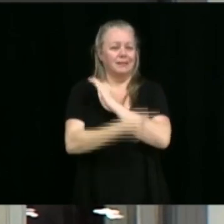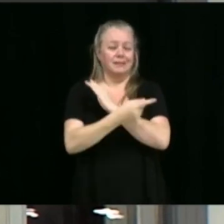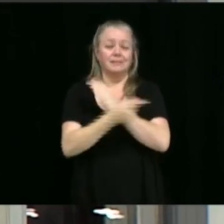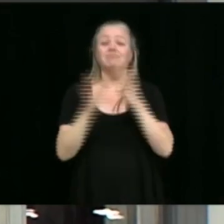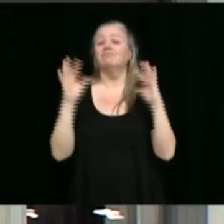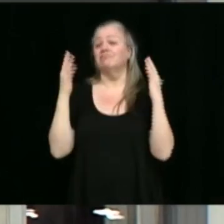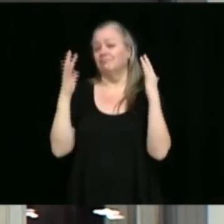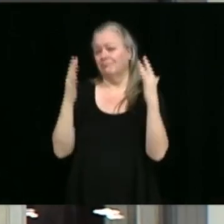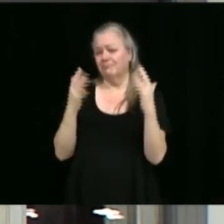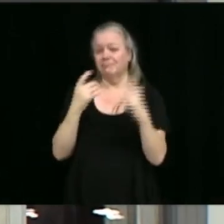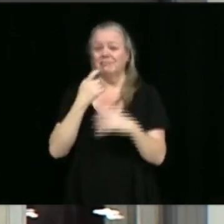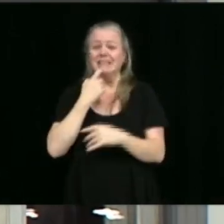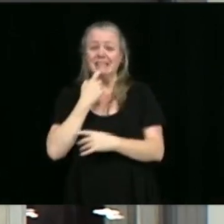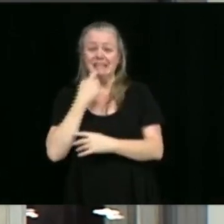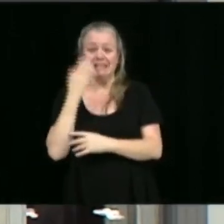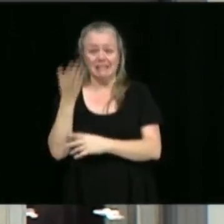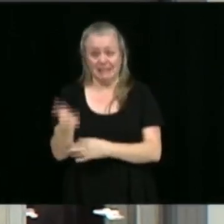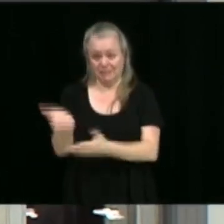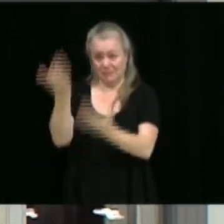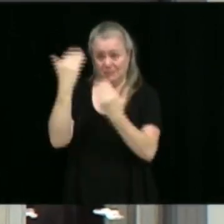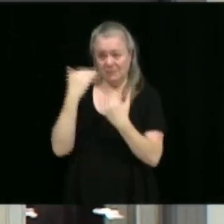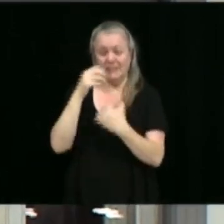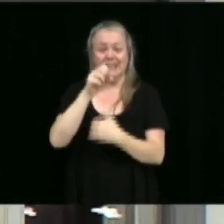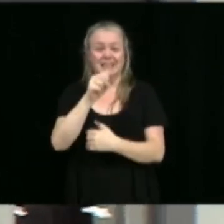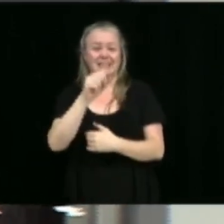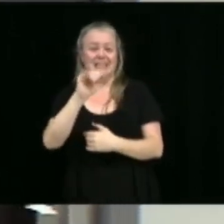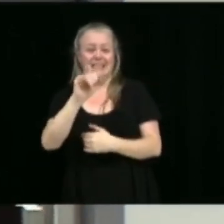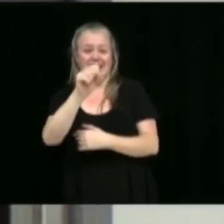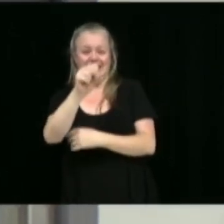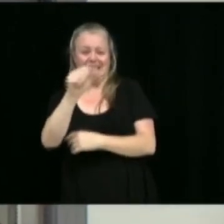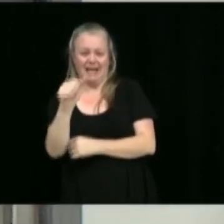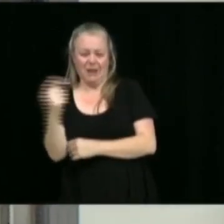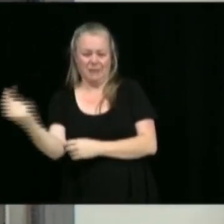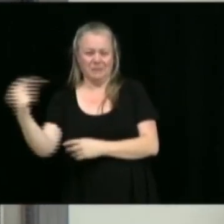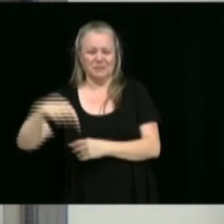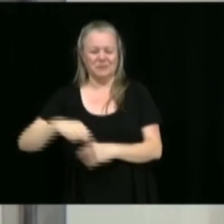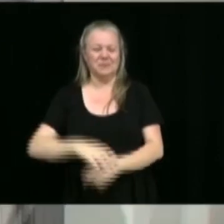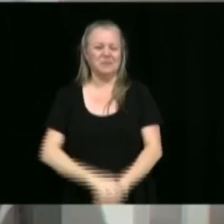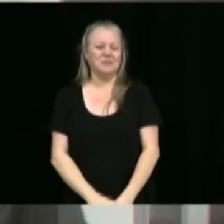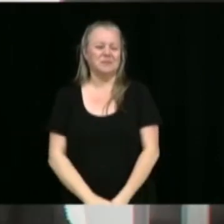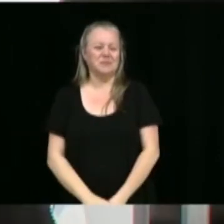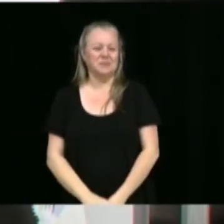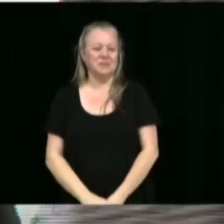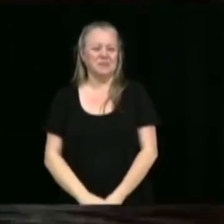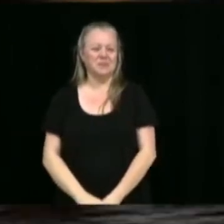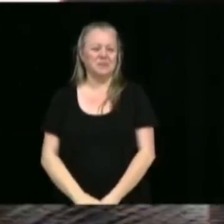sincère félicitation et on vous demande, CISA, de vous approcher de nous.